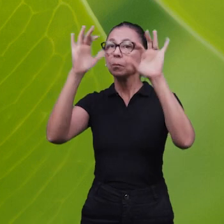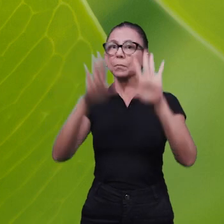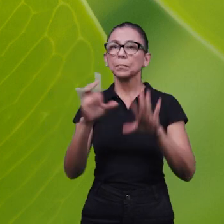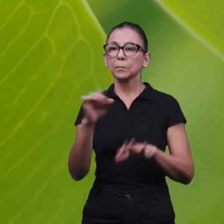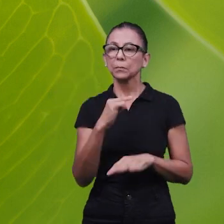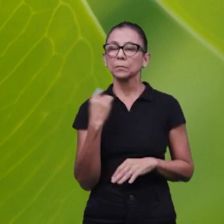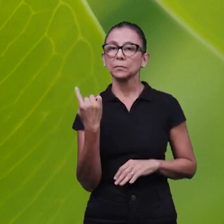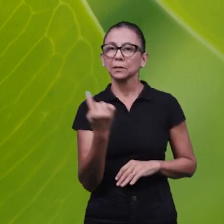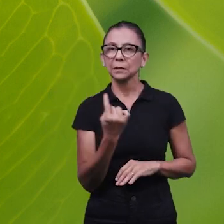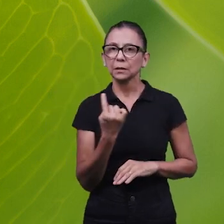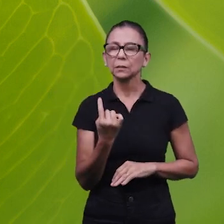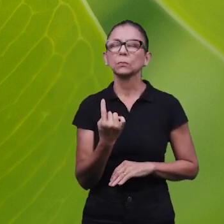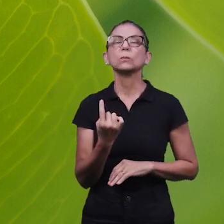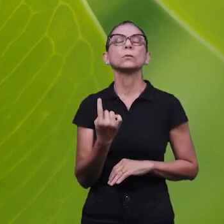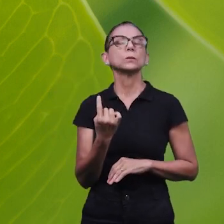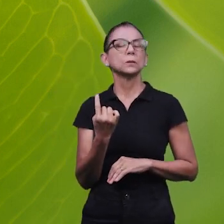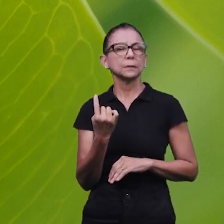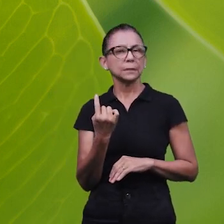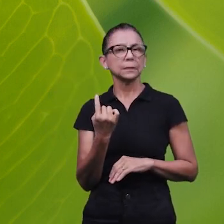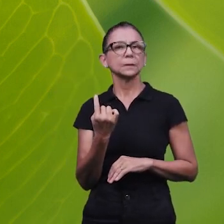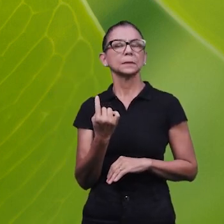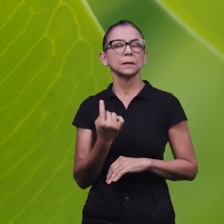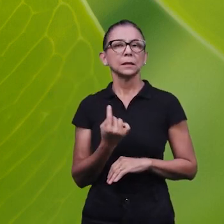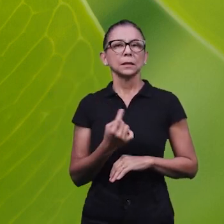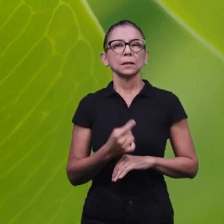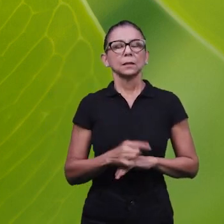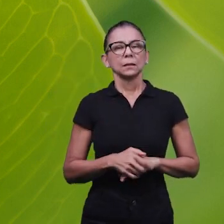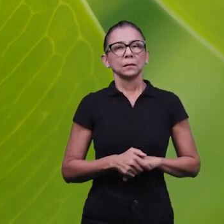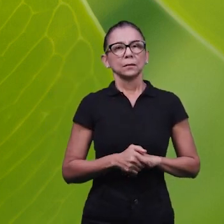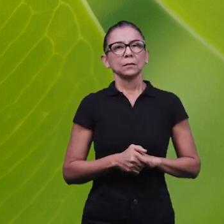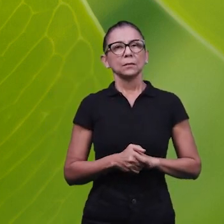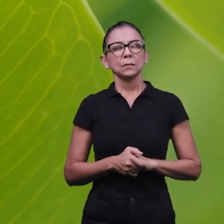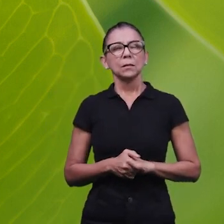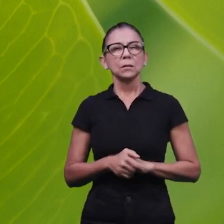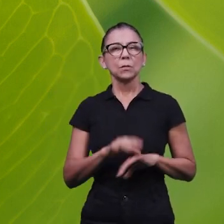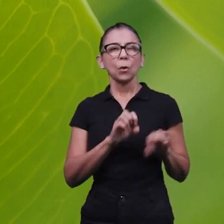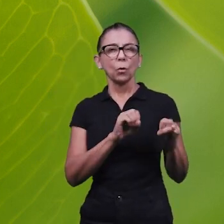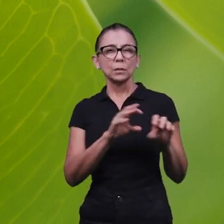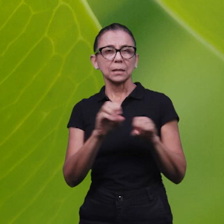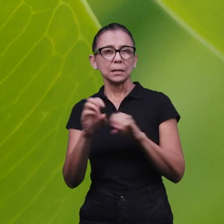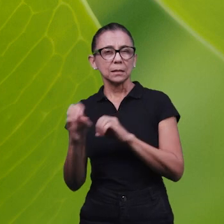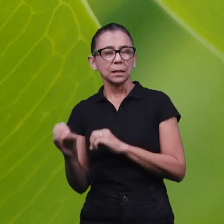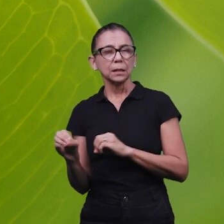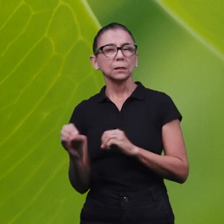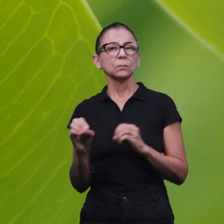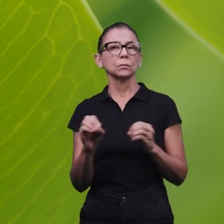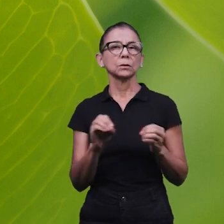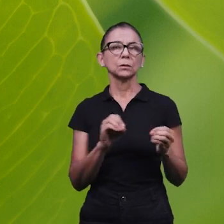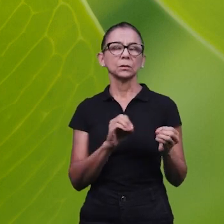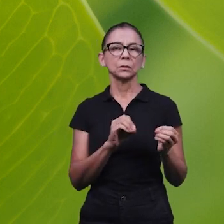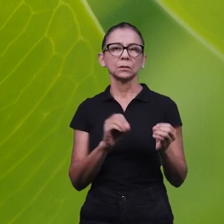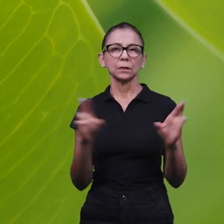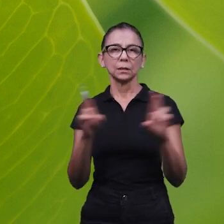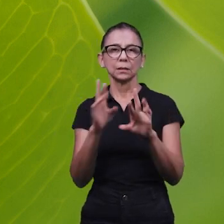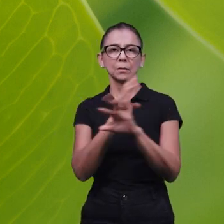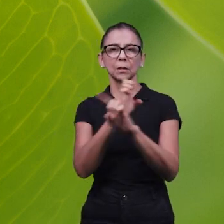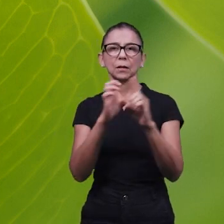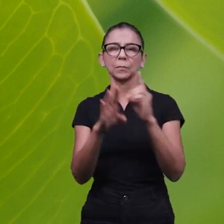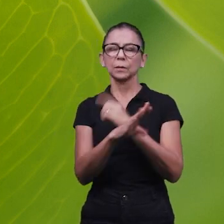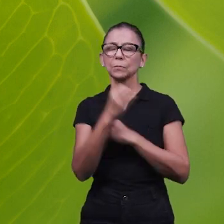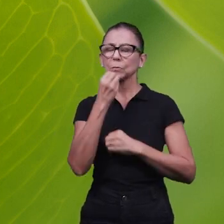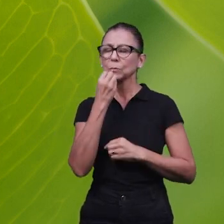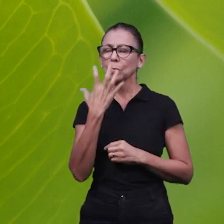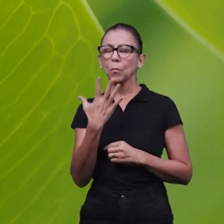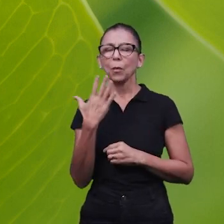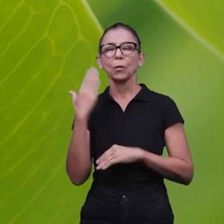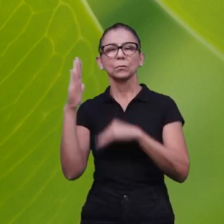formation est une grande bénédiction pour nous tous, car il nous apporte un élargissement des enseignements qui sont transmis dans l'école